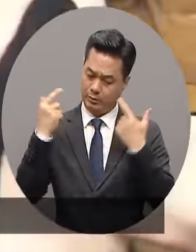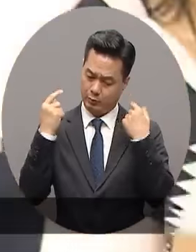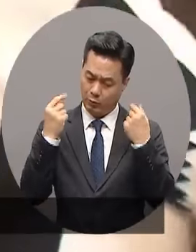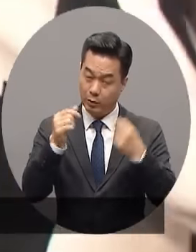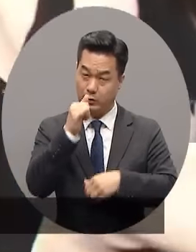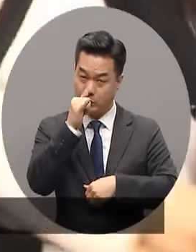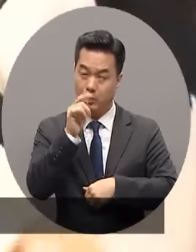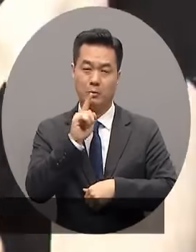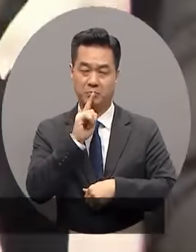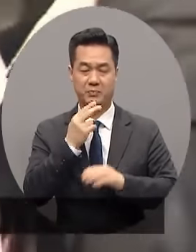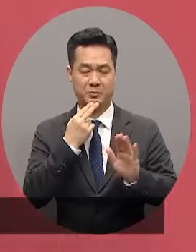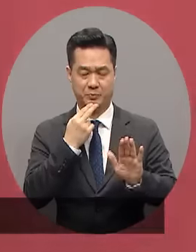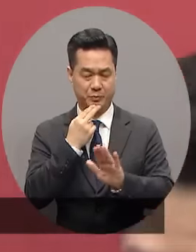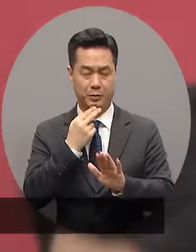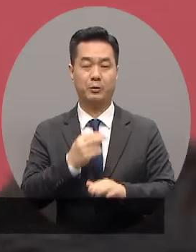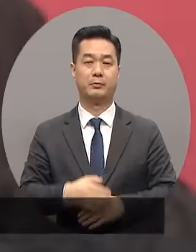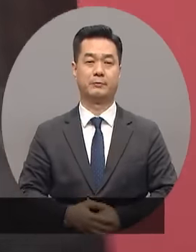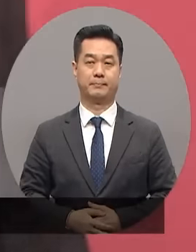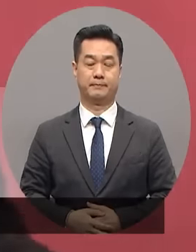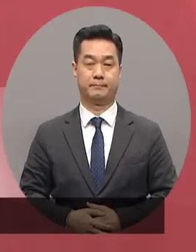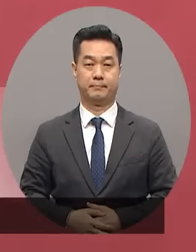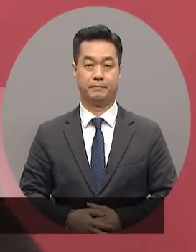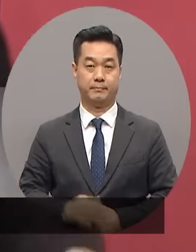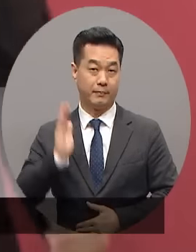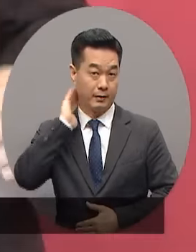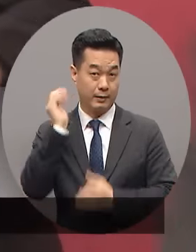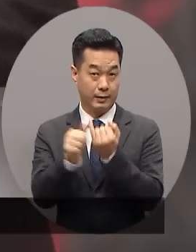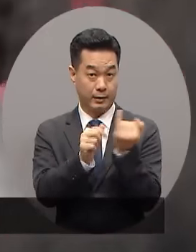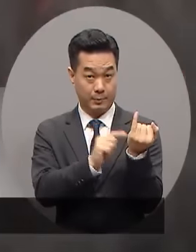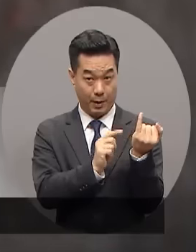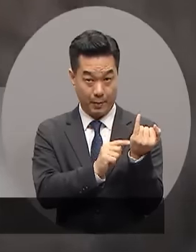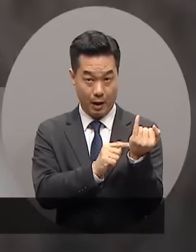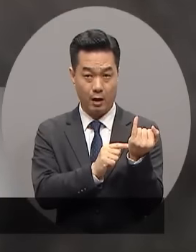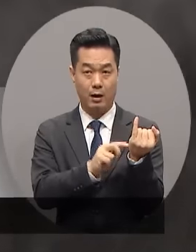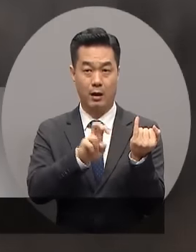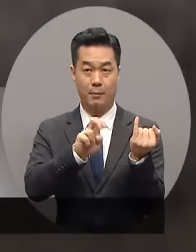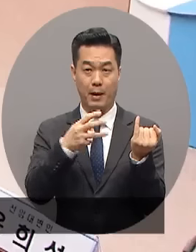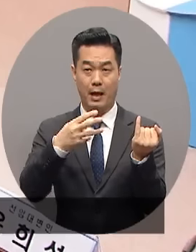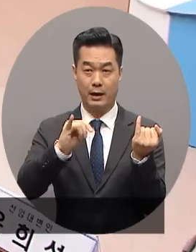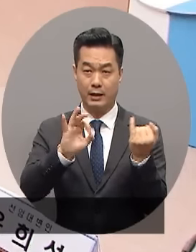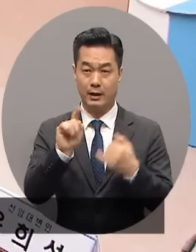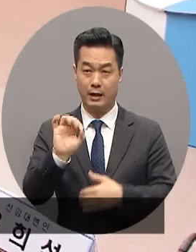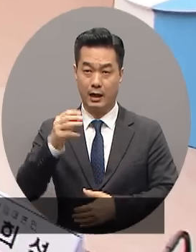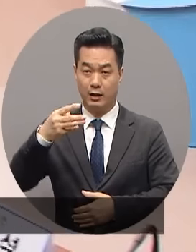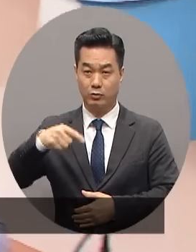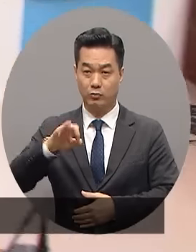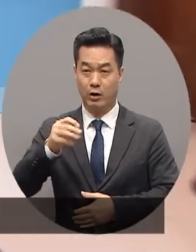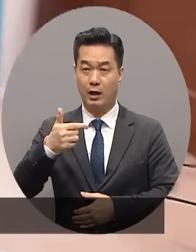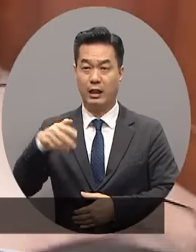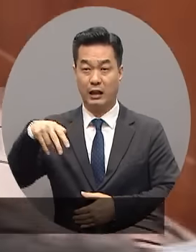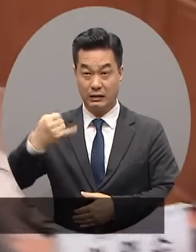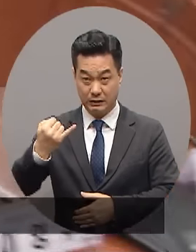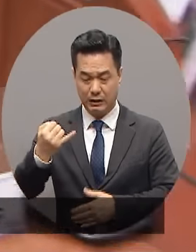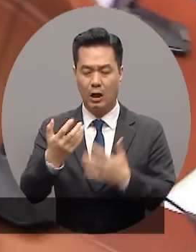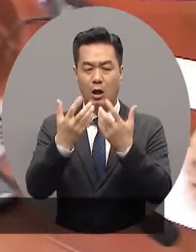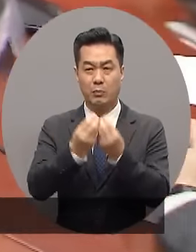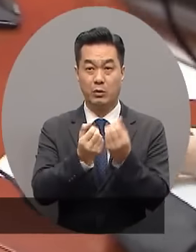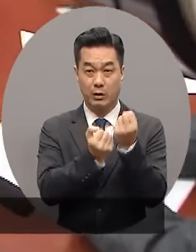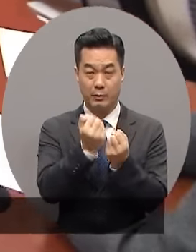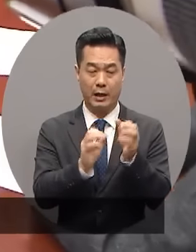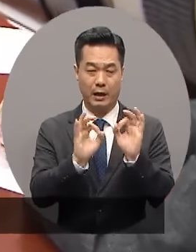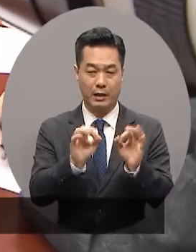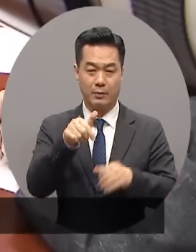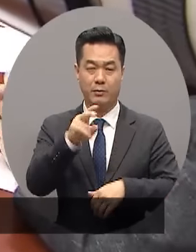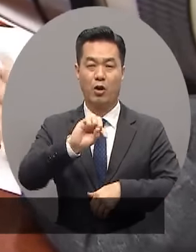않다며 말을 아꼈습니다. 김건희 여사를 마리 앙투아네트에 비유해 논란을 일으켰던 김경률 비대위원은